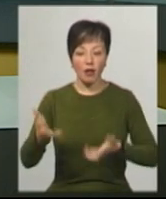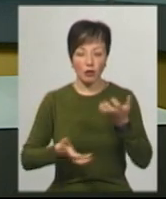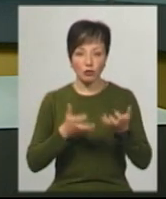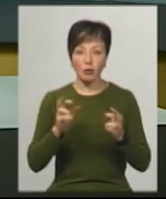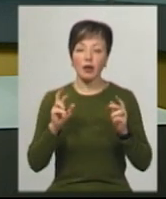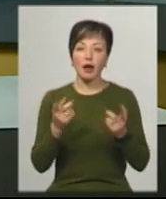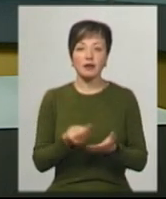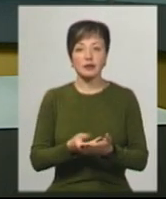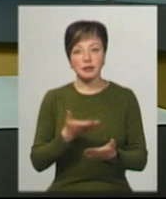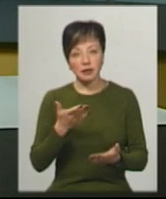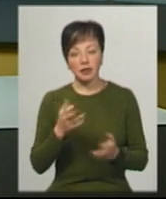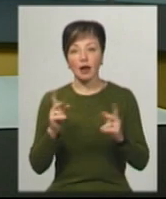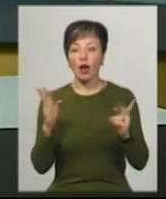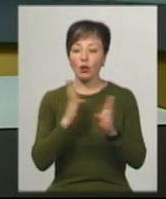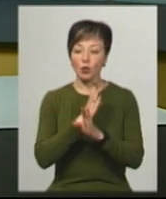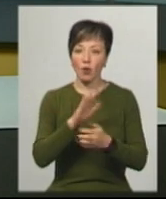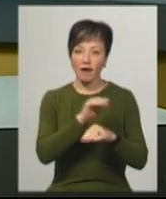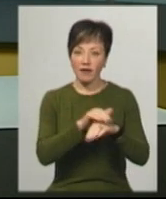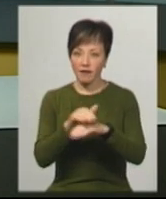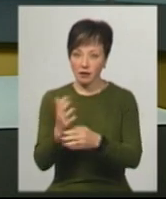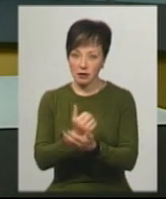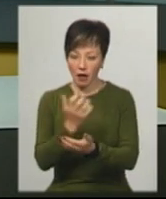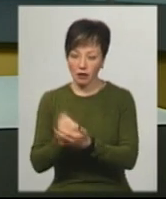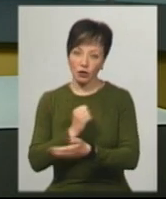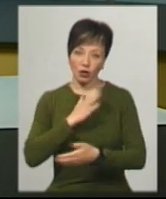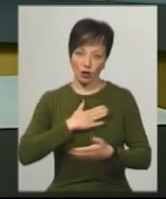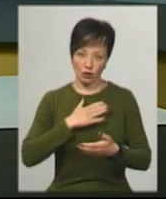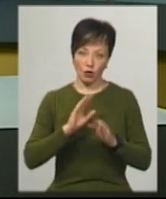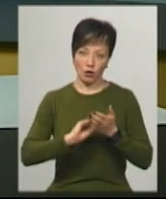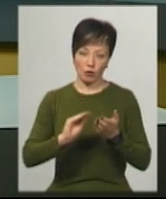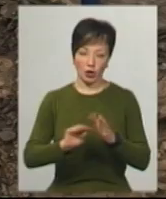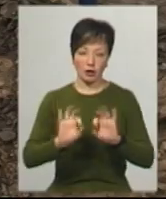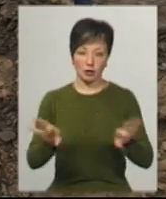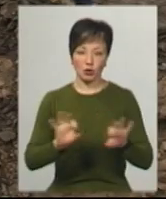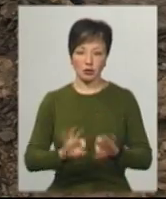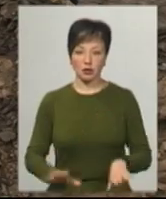Яку цінність має об'єкт та яка доля виявлених знахідок, дізнавалася Леся Боровець.